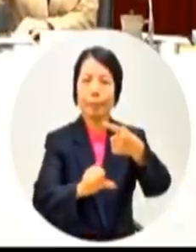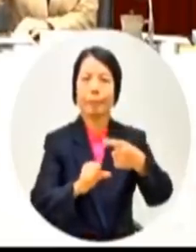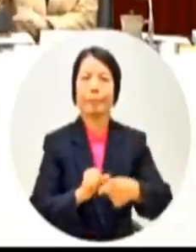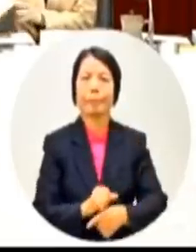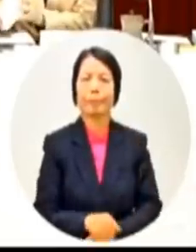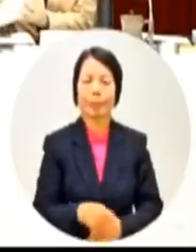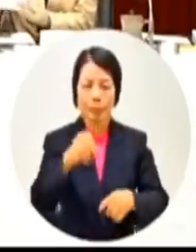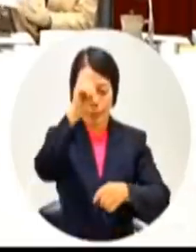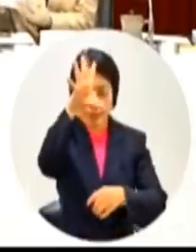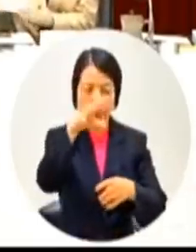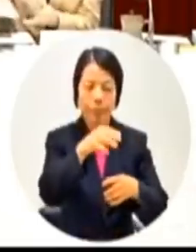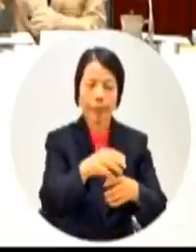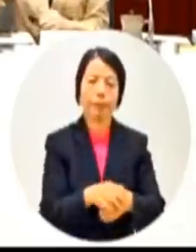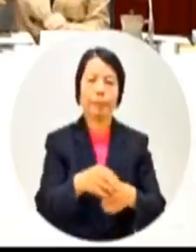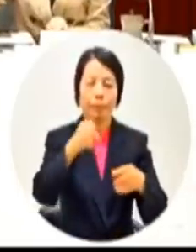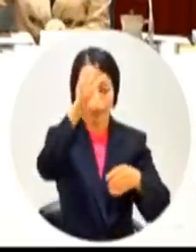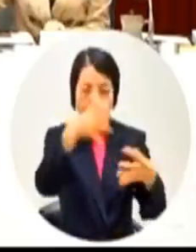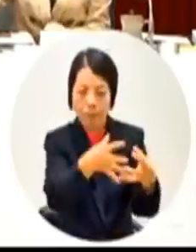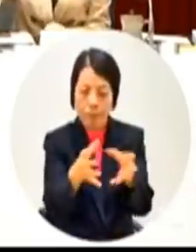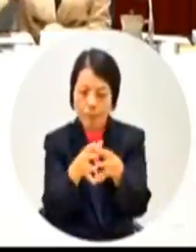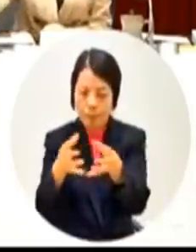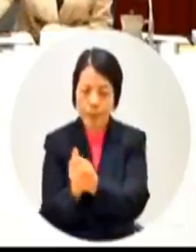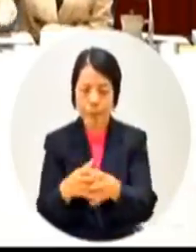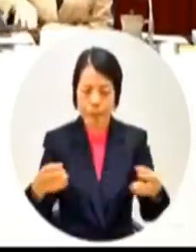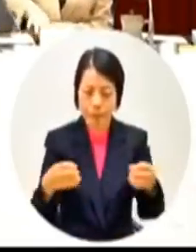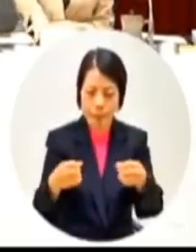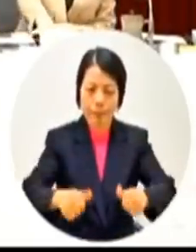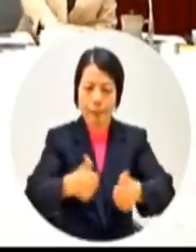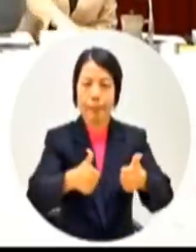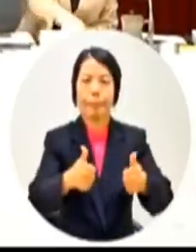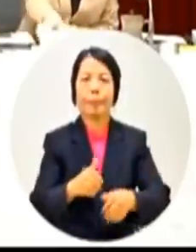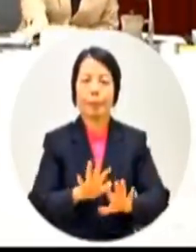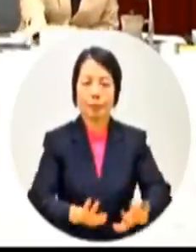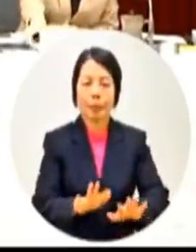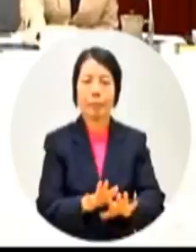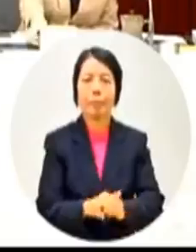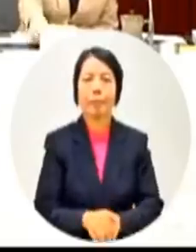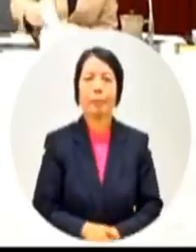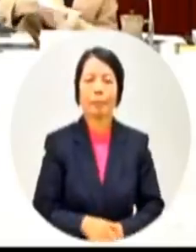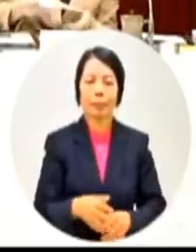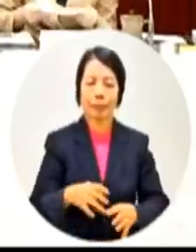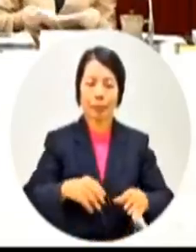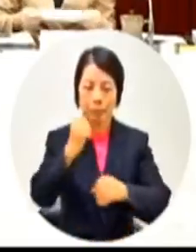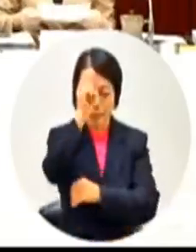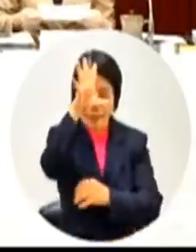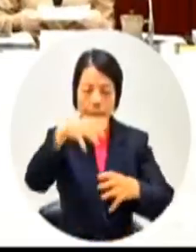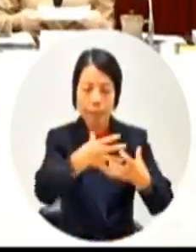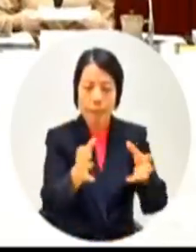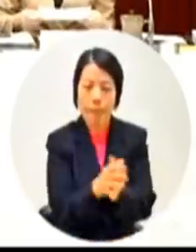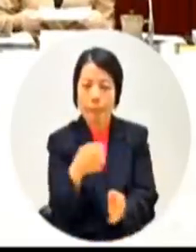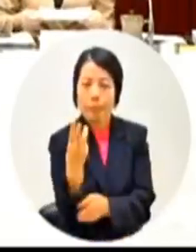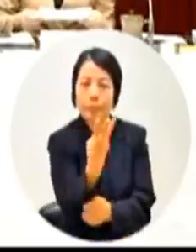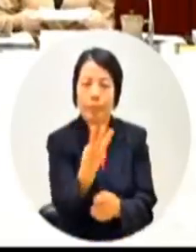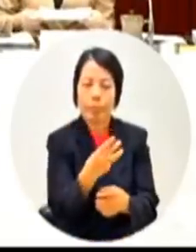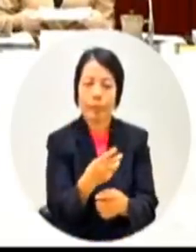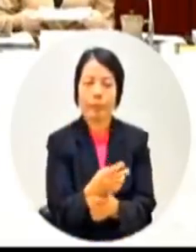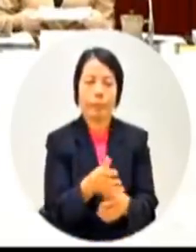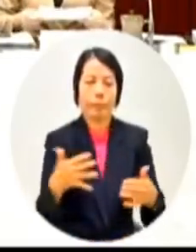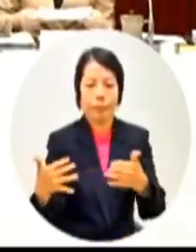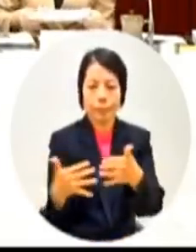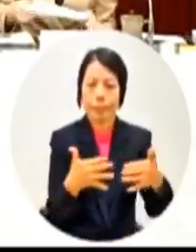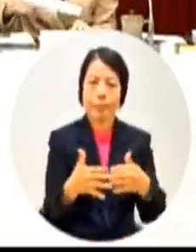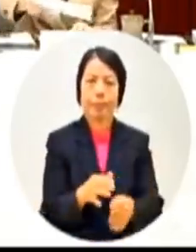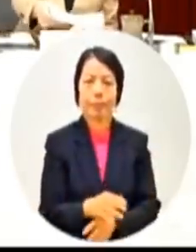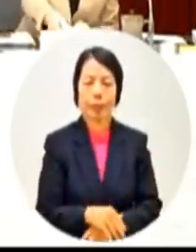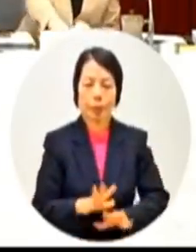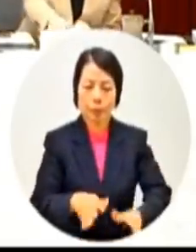今天上午由3个党团进行执行，每个党团执行时间为30分钟，